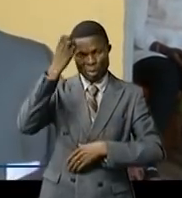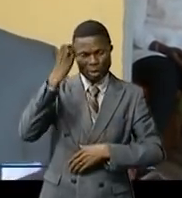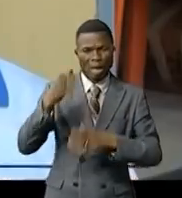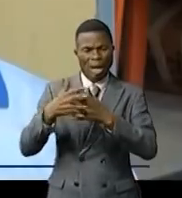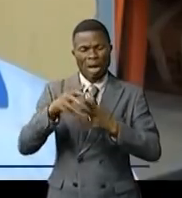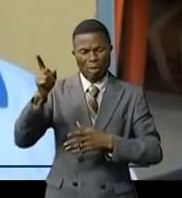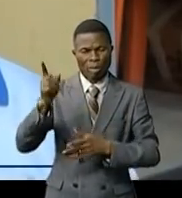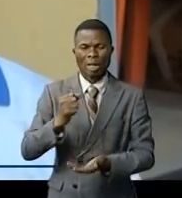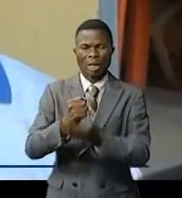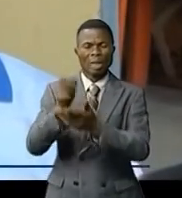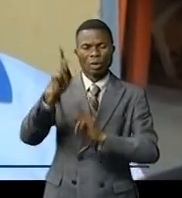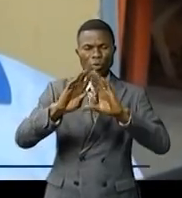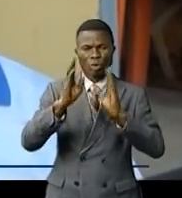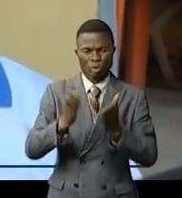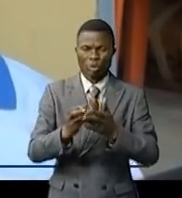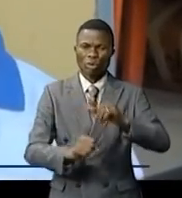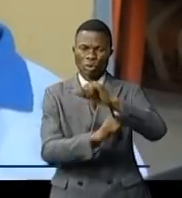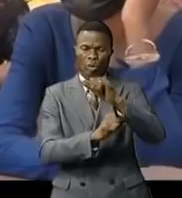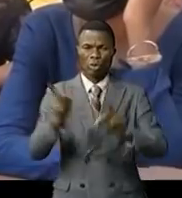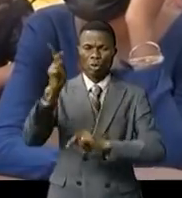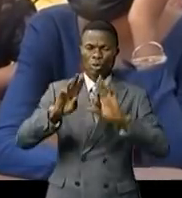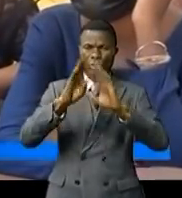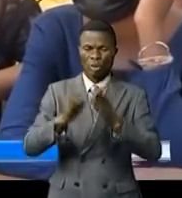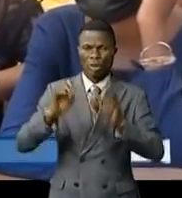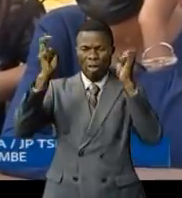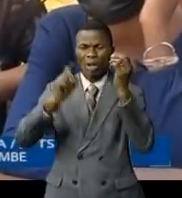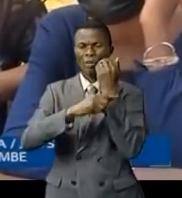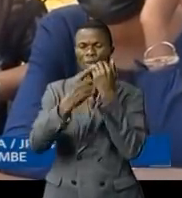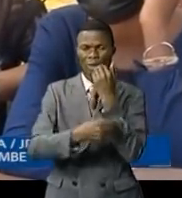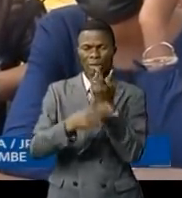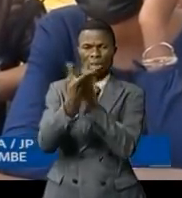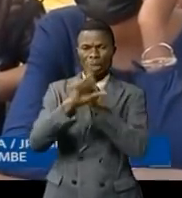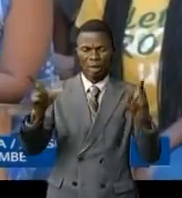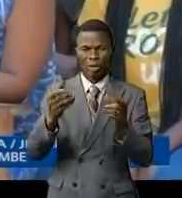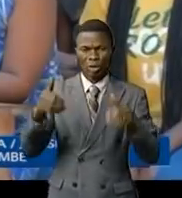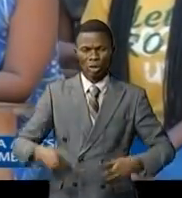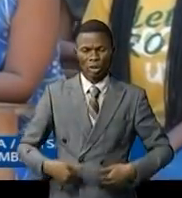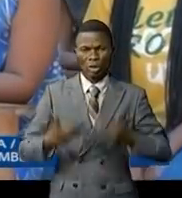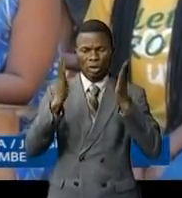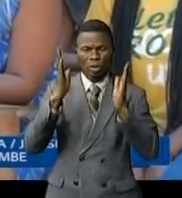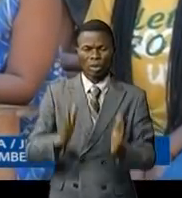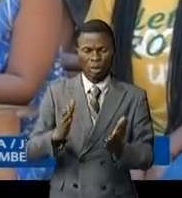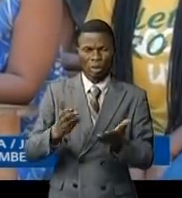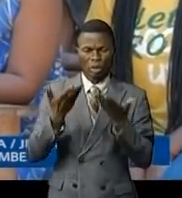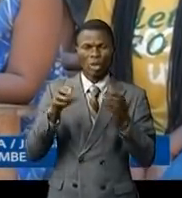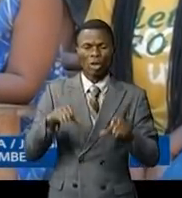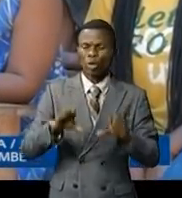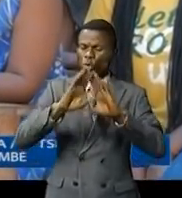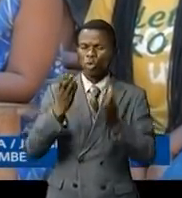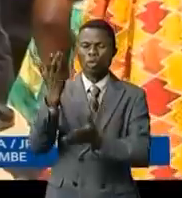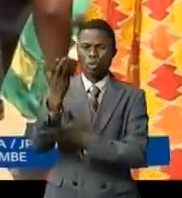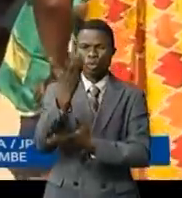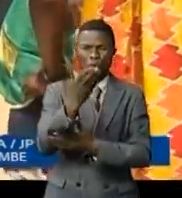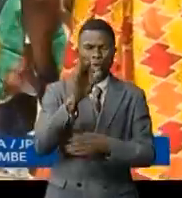la population vient après le soutien de la population de Goma et la libération du jeune étudiant congolais Junior Massoudi, d'où son plaidoyer